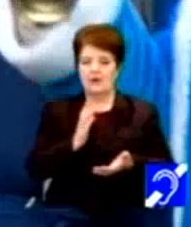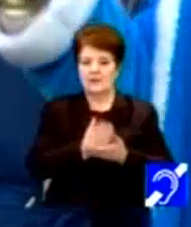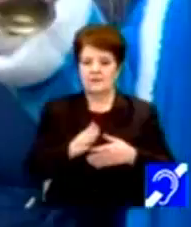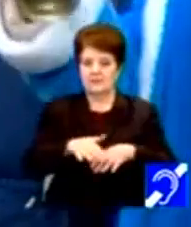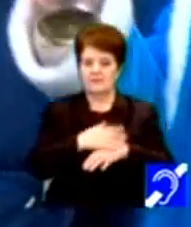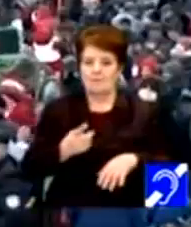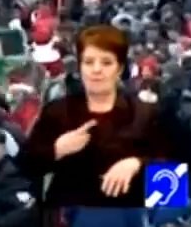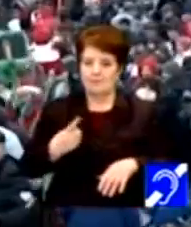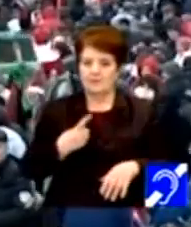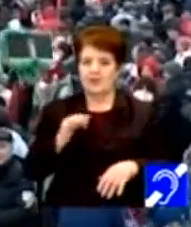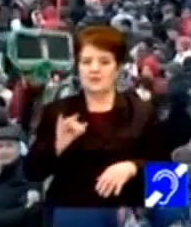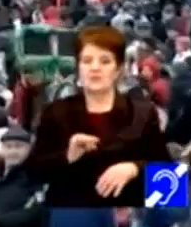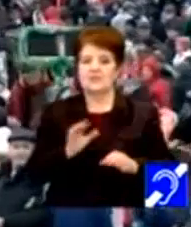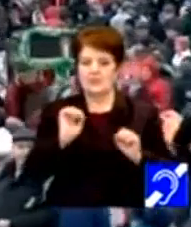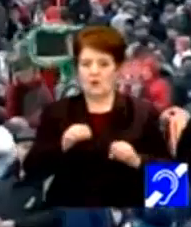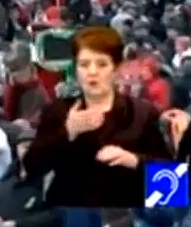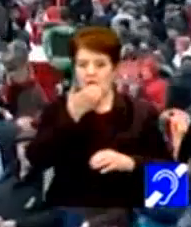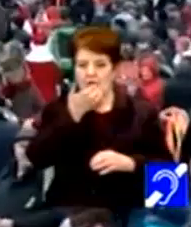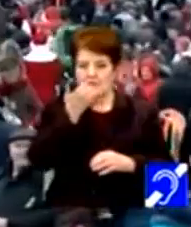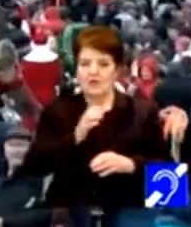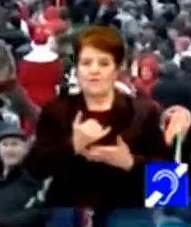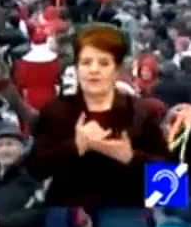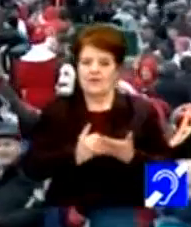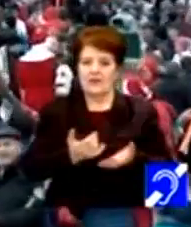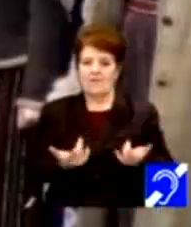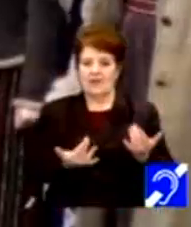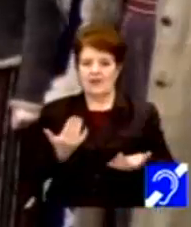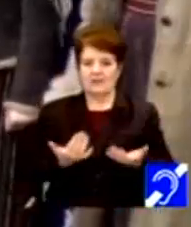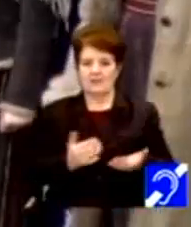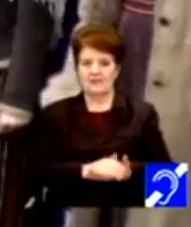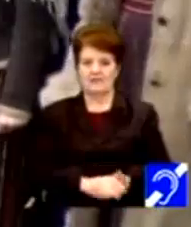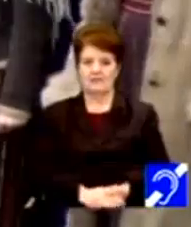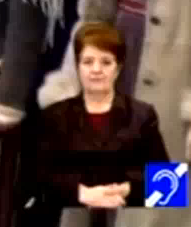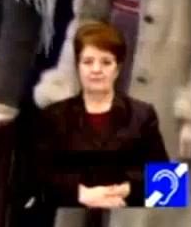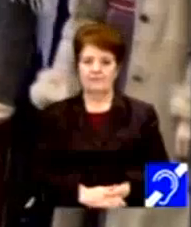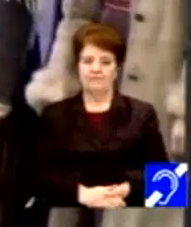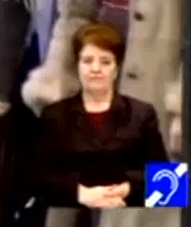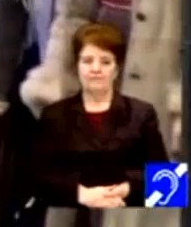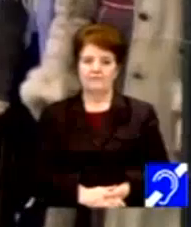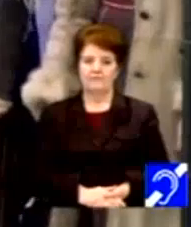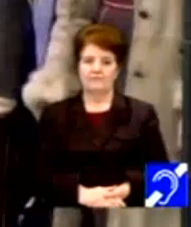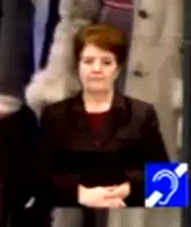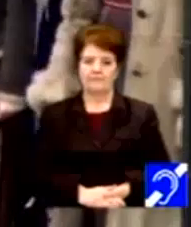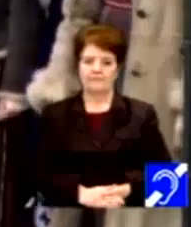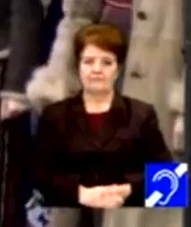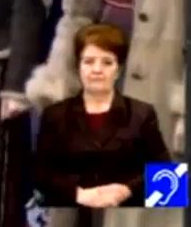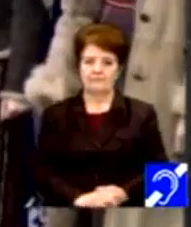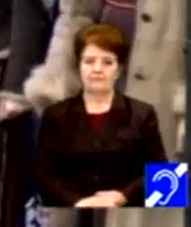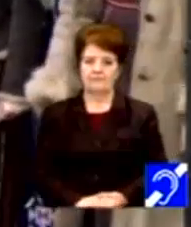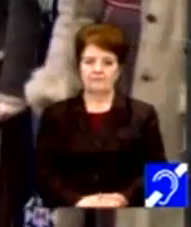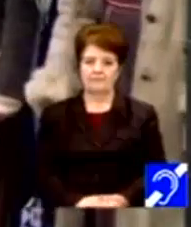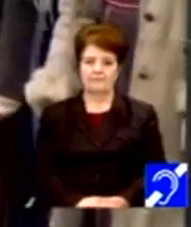al meșterilor populari și s-au putut încălzi cu un pahar de vin fiert. Când cuptorul a tocmit